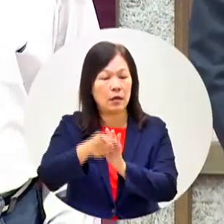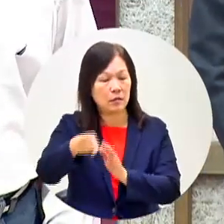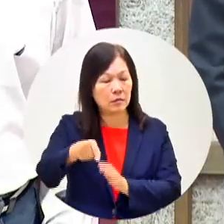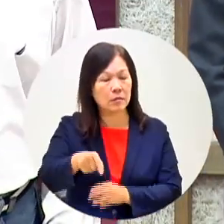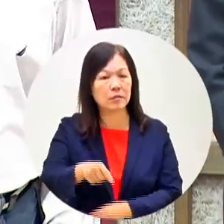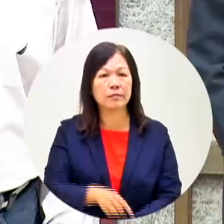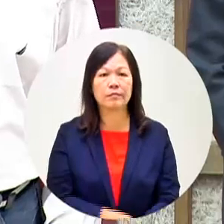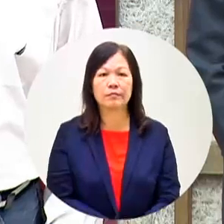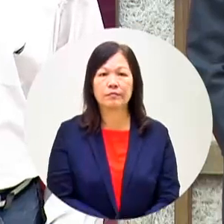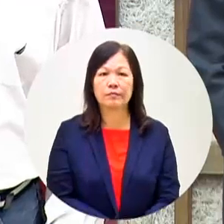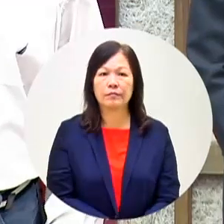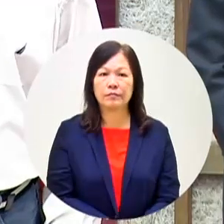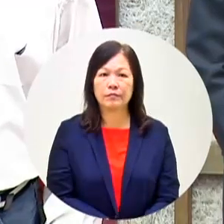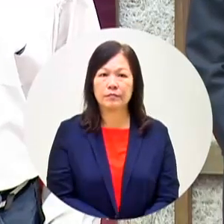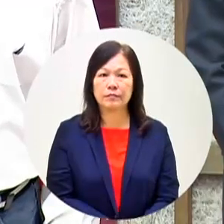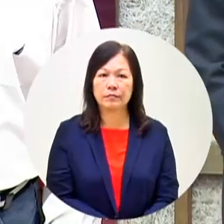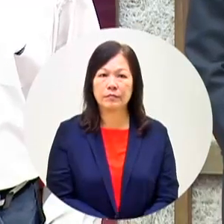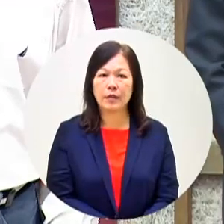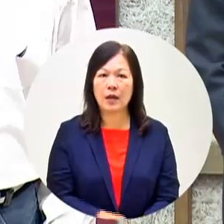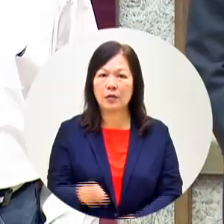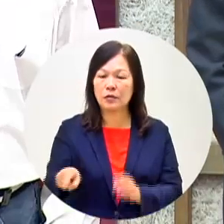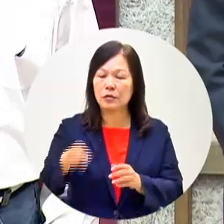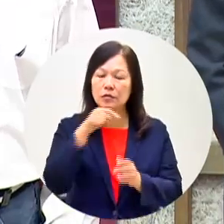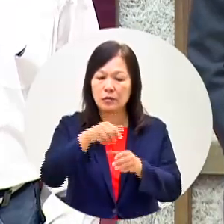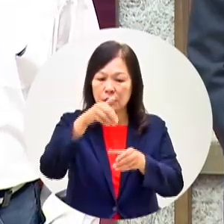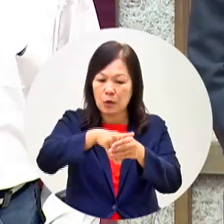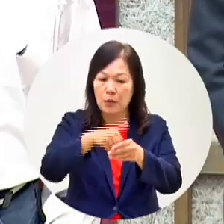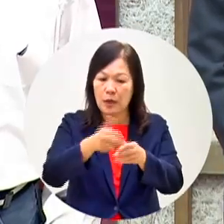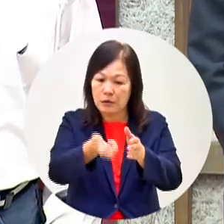投票前一天，11月23日，